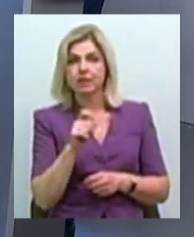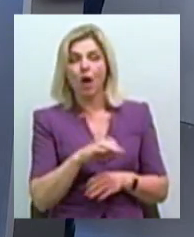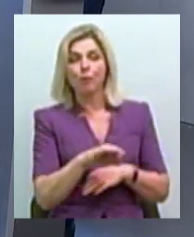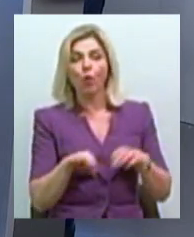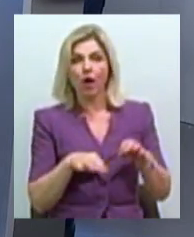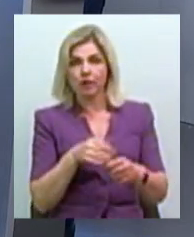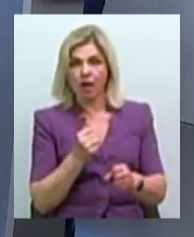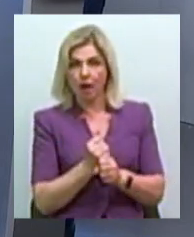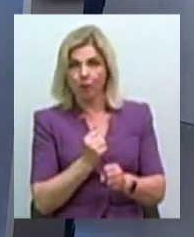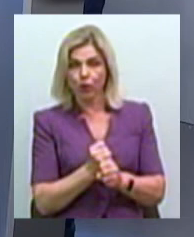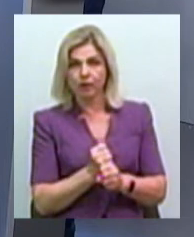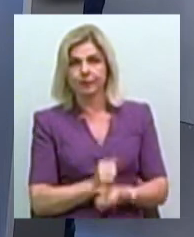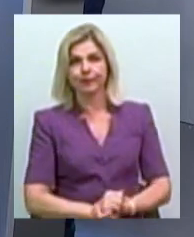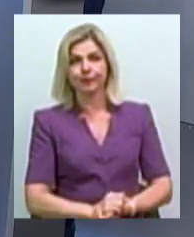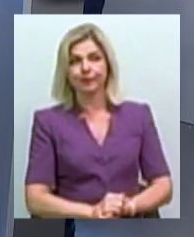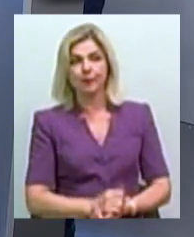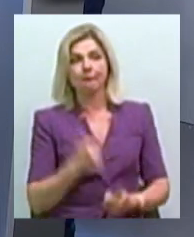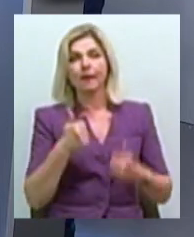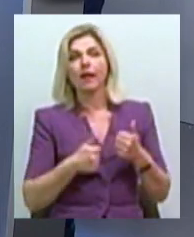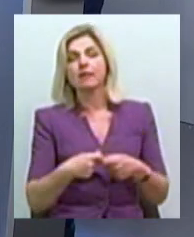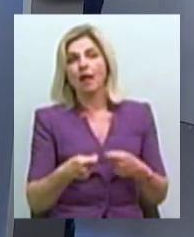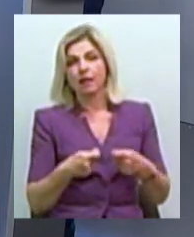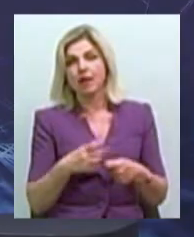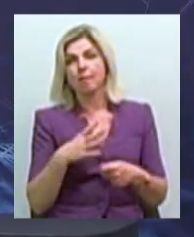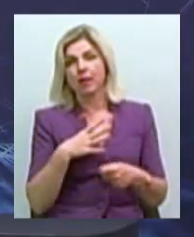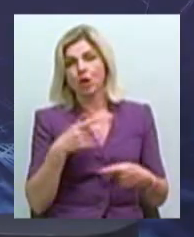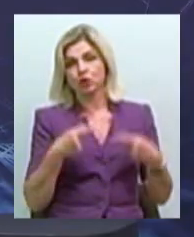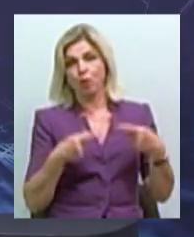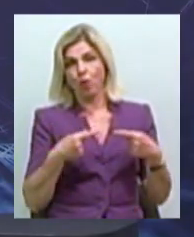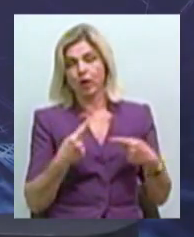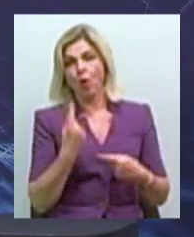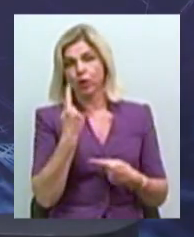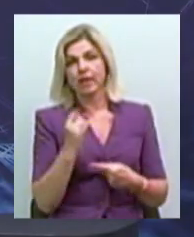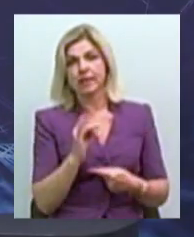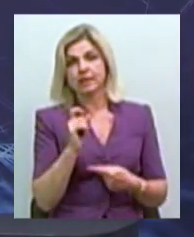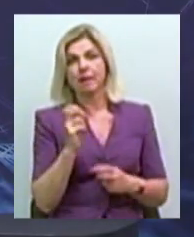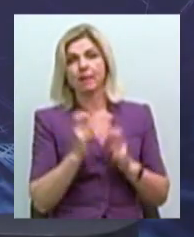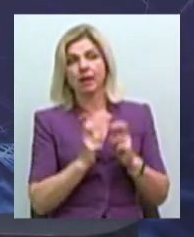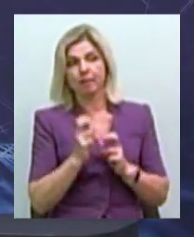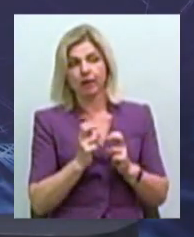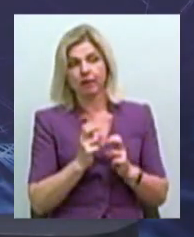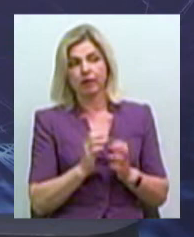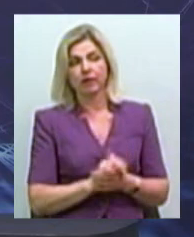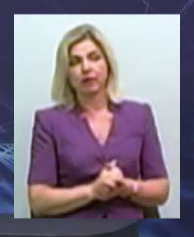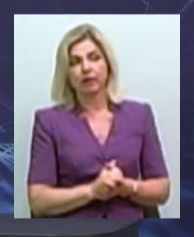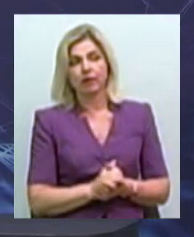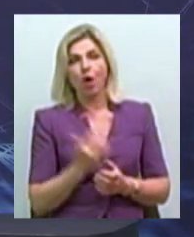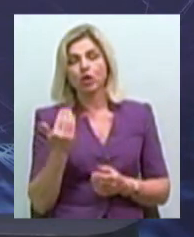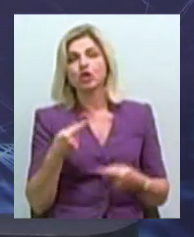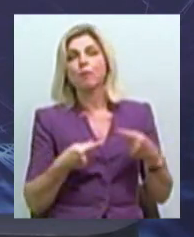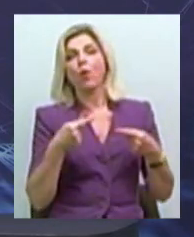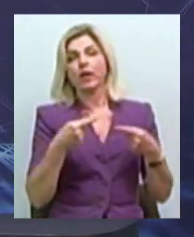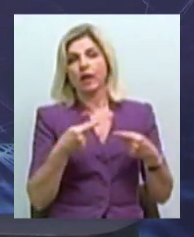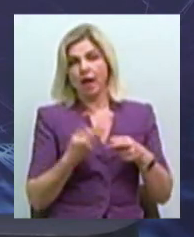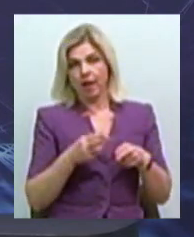работы. Тендер был оспорен одним из предприятий, там где учредители поляки. Они оспорили тендер